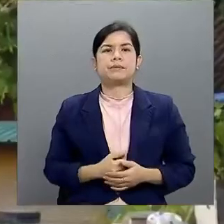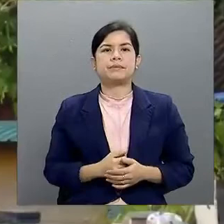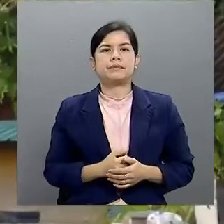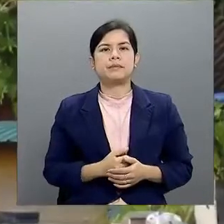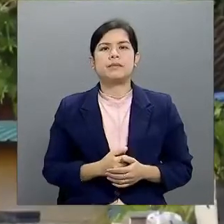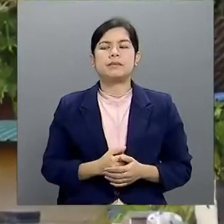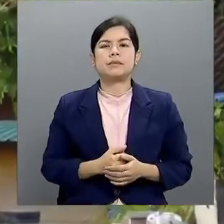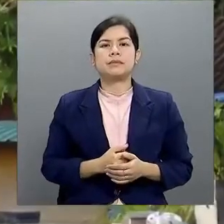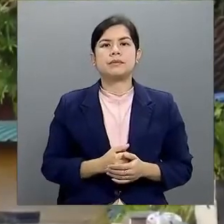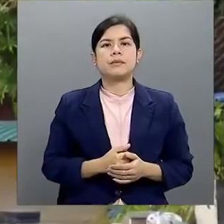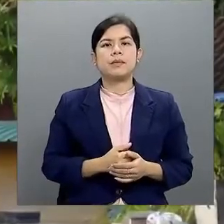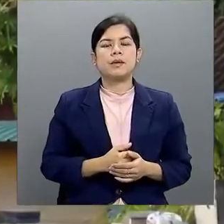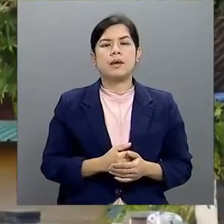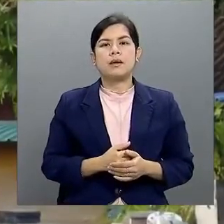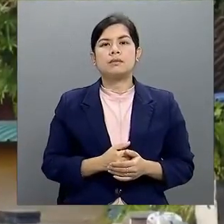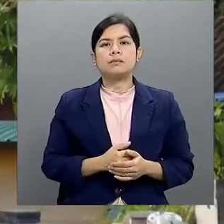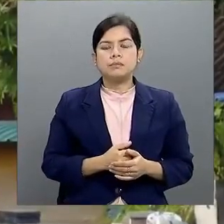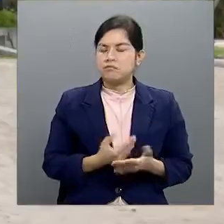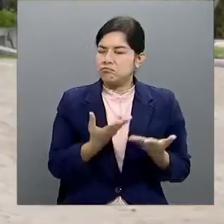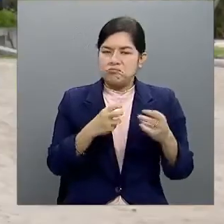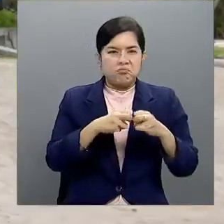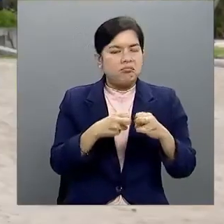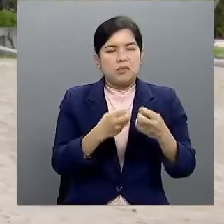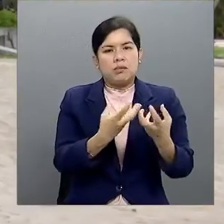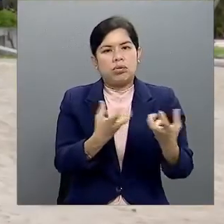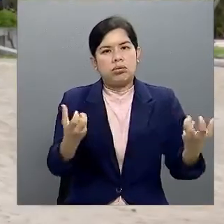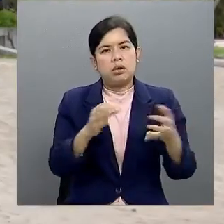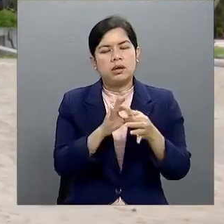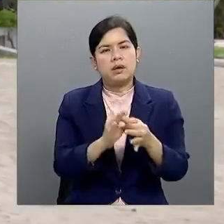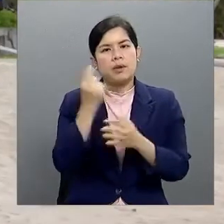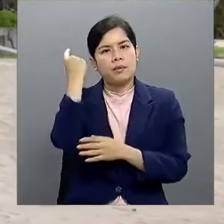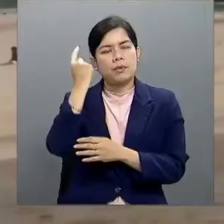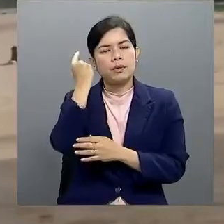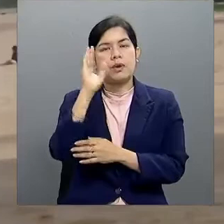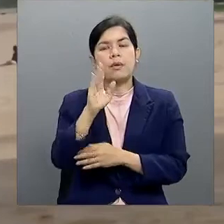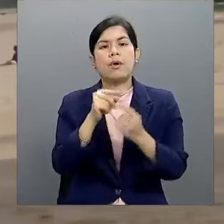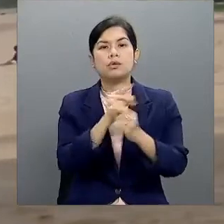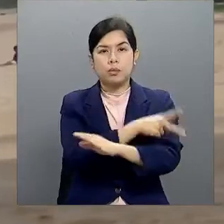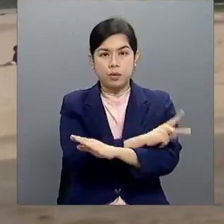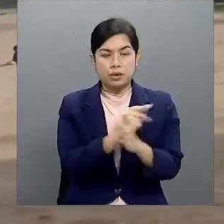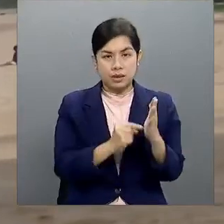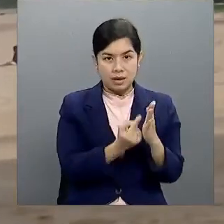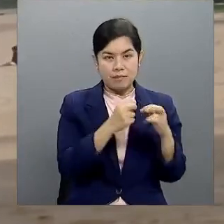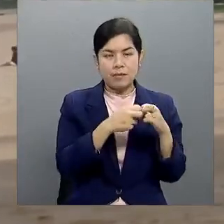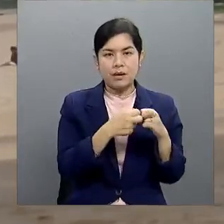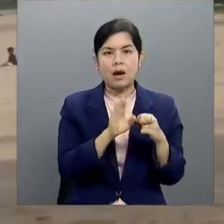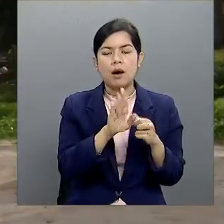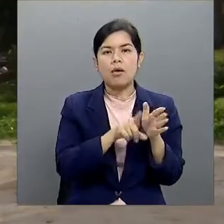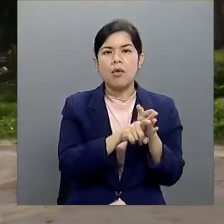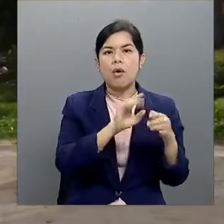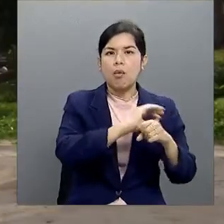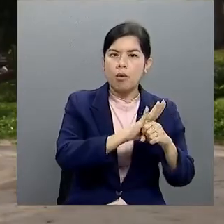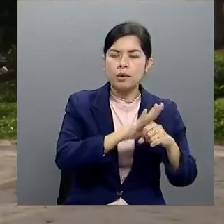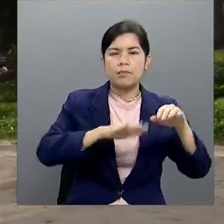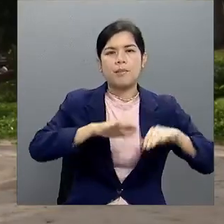สำหรับความเสียหายที่เกิดขึ้นกับอุตสาหกรรมท่องเที่ยวในจังหวัดภูเก็ตนะตั้งแต่เกิดโควิชนะแต่เบื้องต้นประมาณอยู่ที่ 1